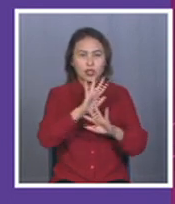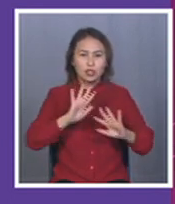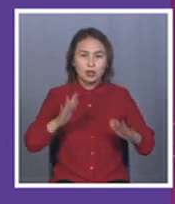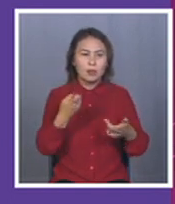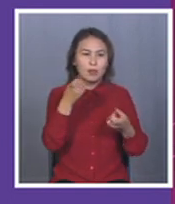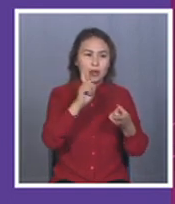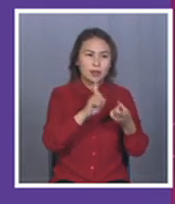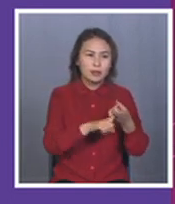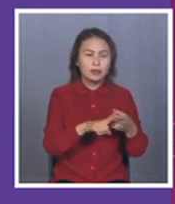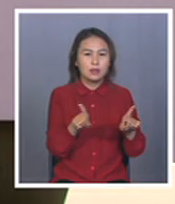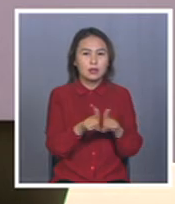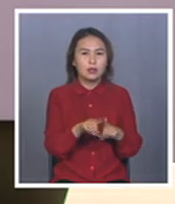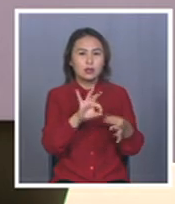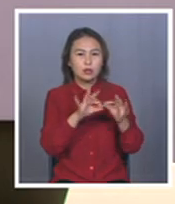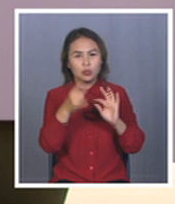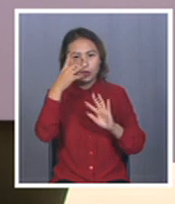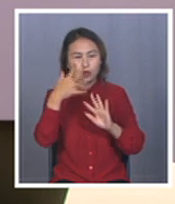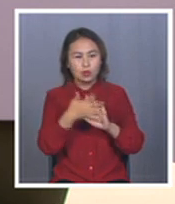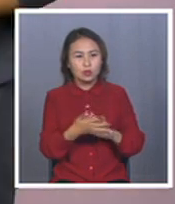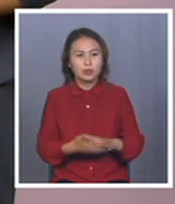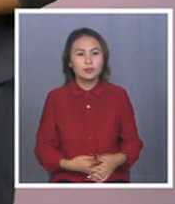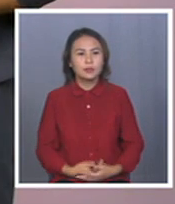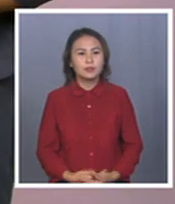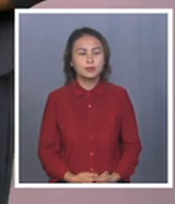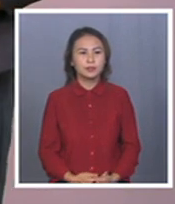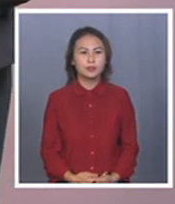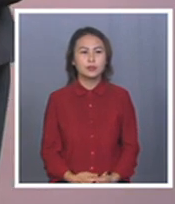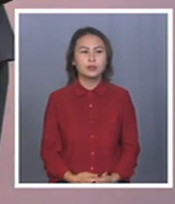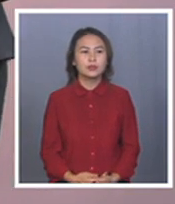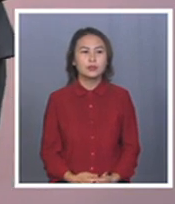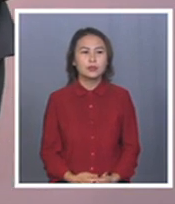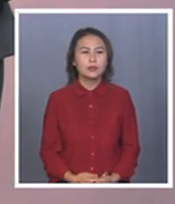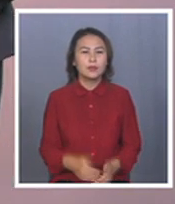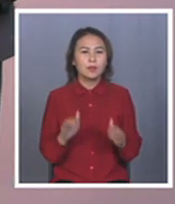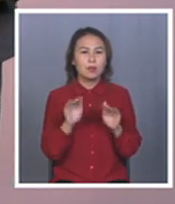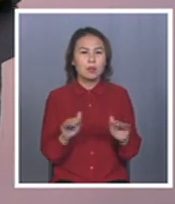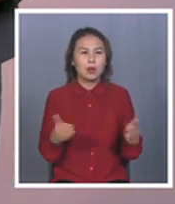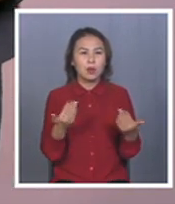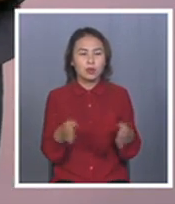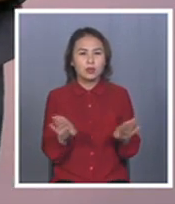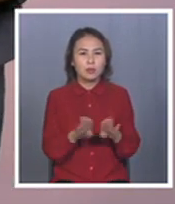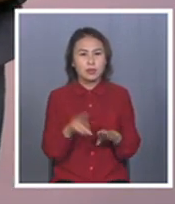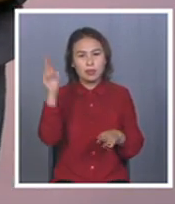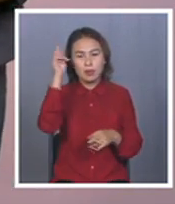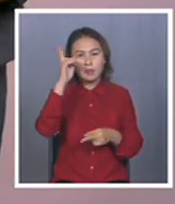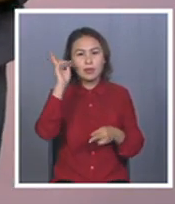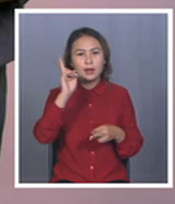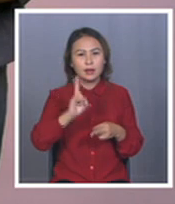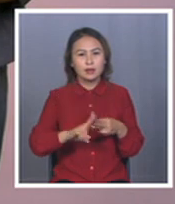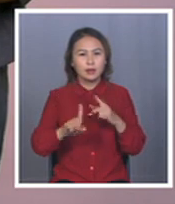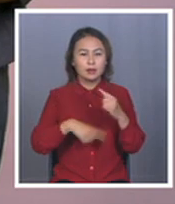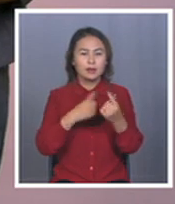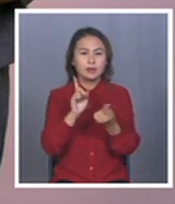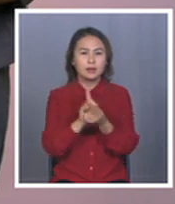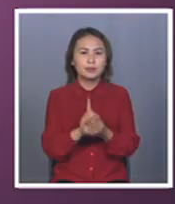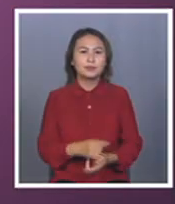табиғат жағдайына байланысты екенін түсіндіңдер. Балалар, осымен сабағымыз аяқталды. Сау